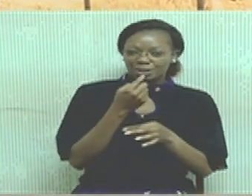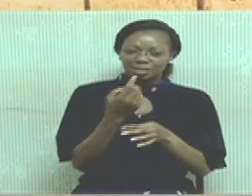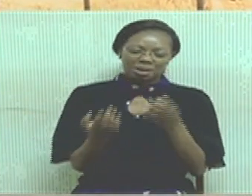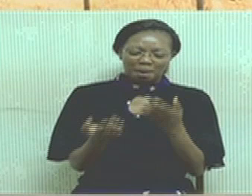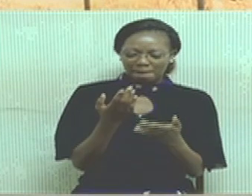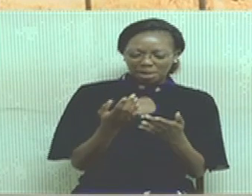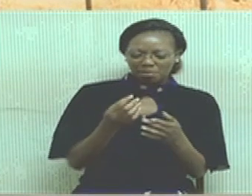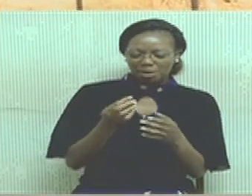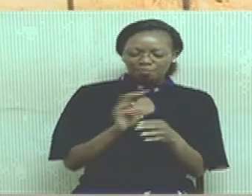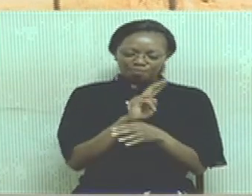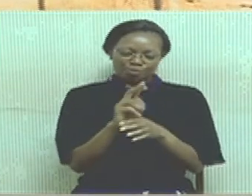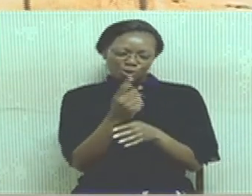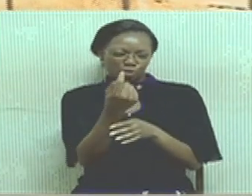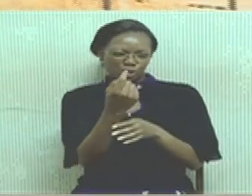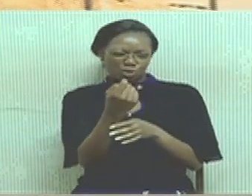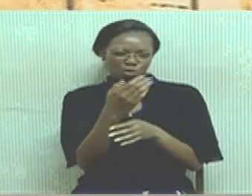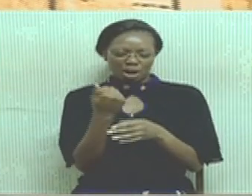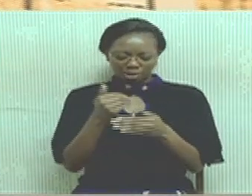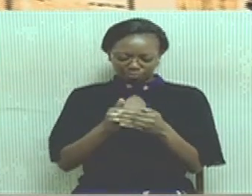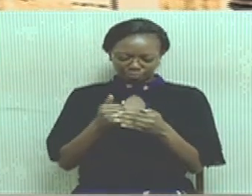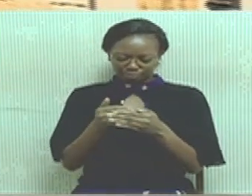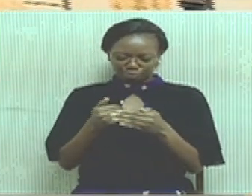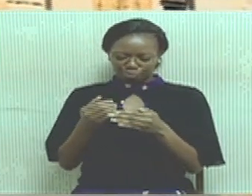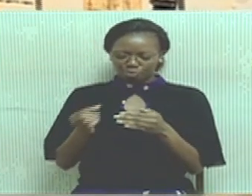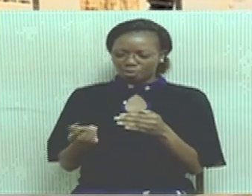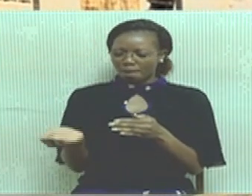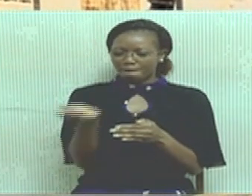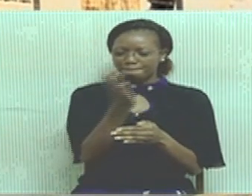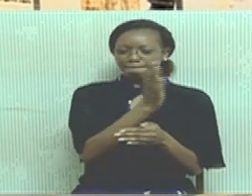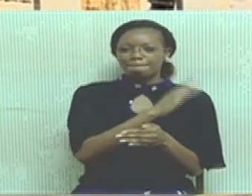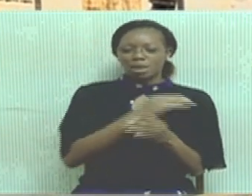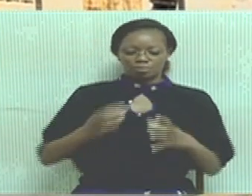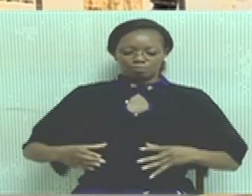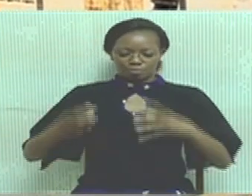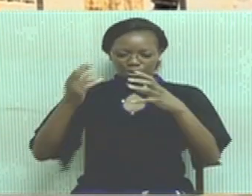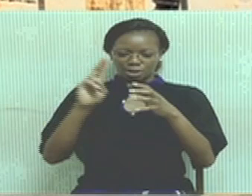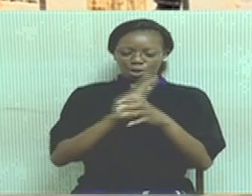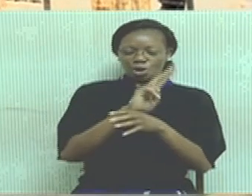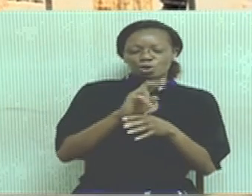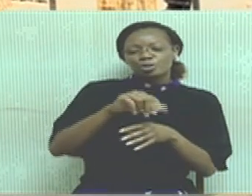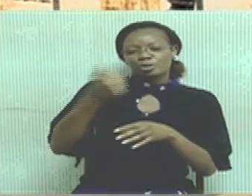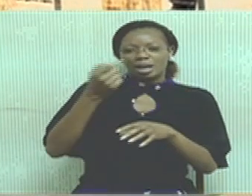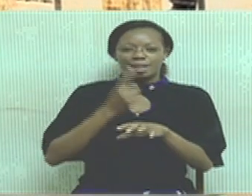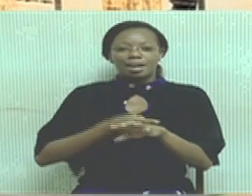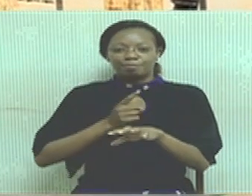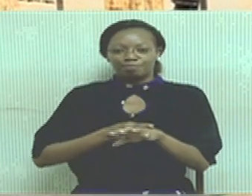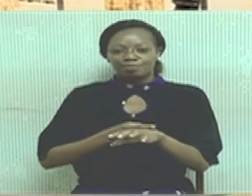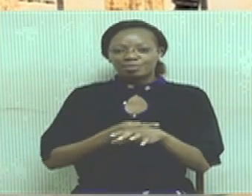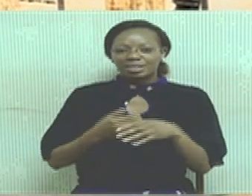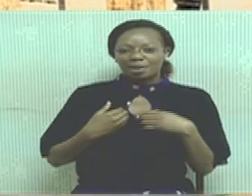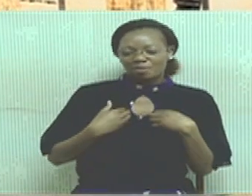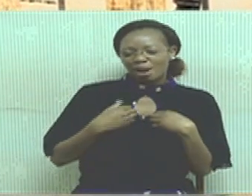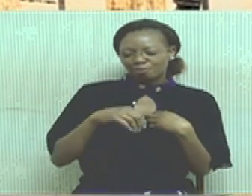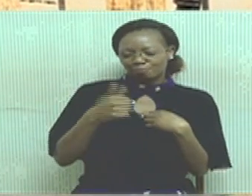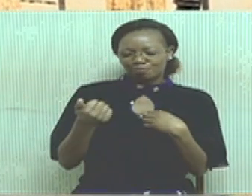nyuma na itarudishwa na pump hapa ndani ili uweze kuitumia wakati mwingine. Na